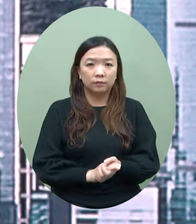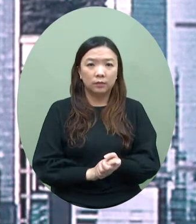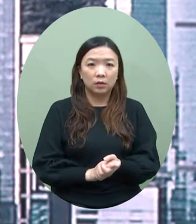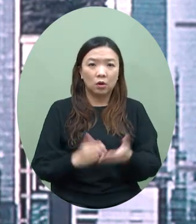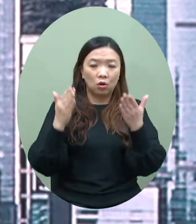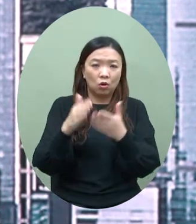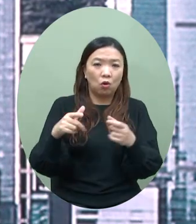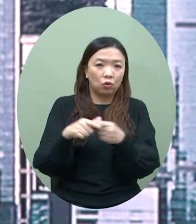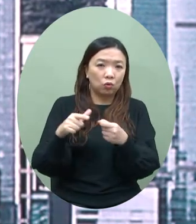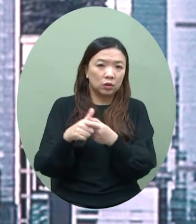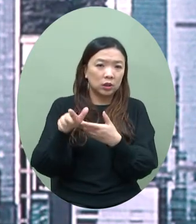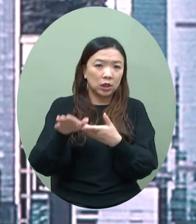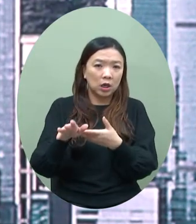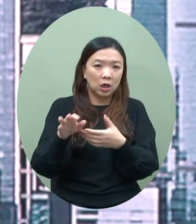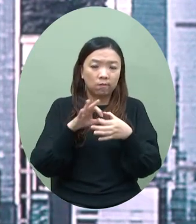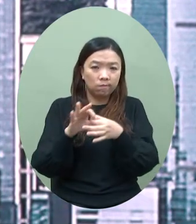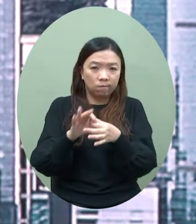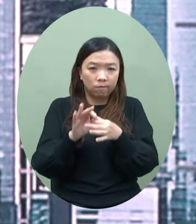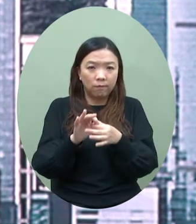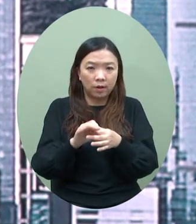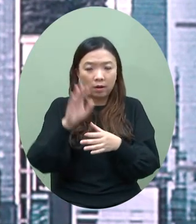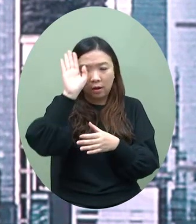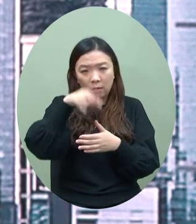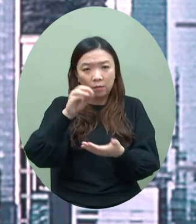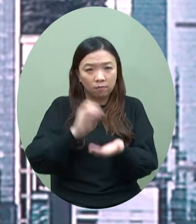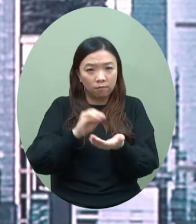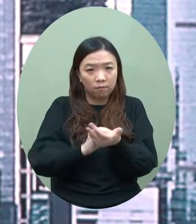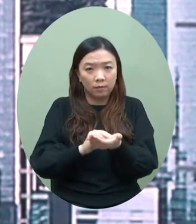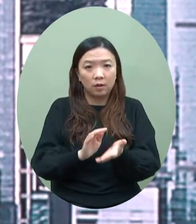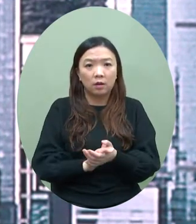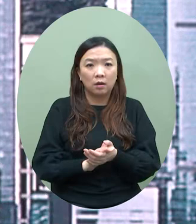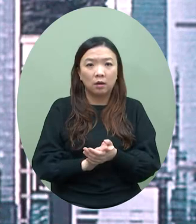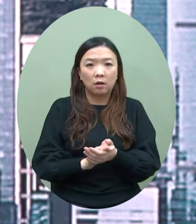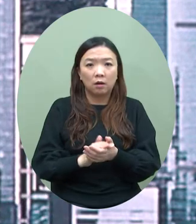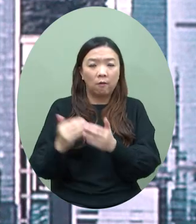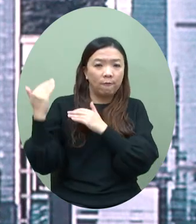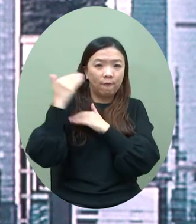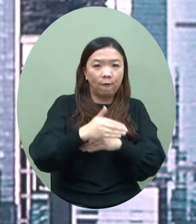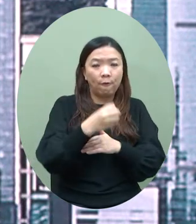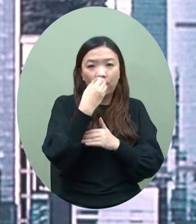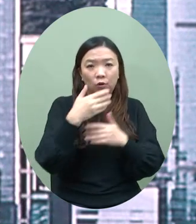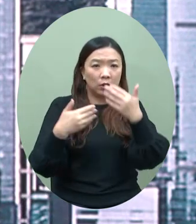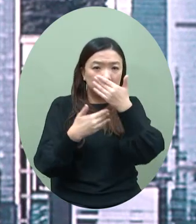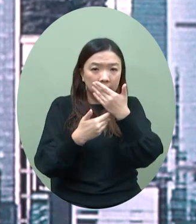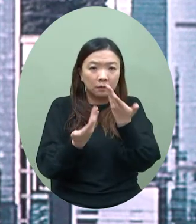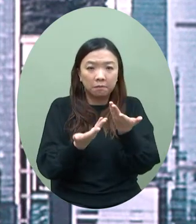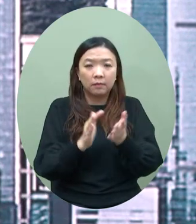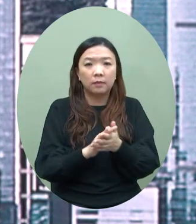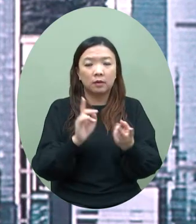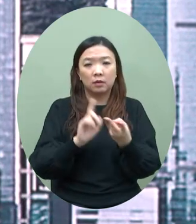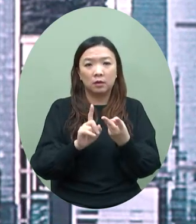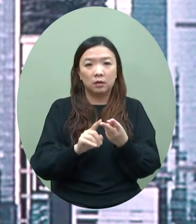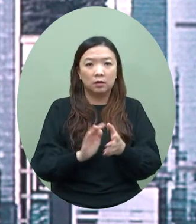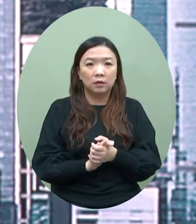供應商緊密聯繫。希望能夠確定到咧可以即係供港嘅時間，呢個第一點。第二咧就係有關